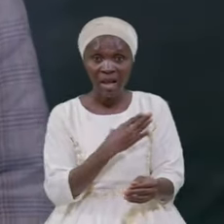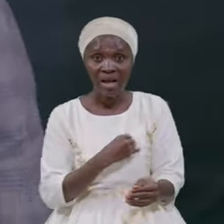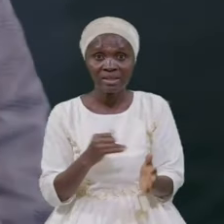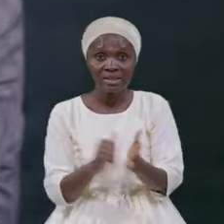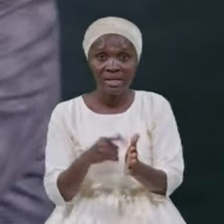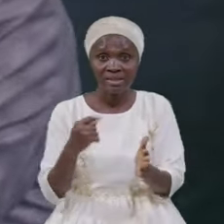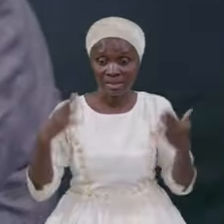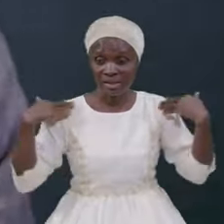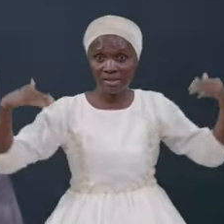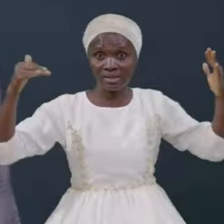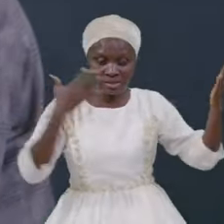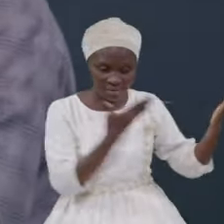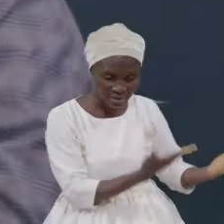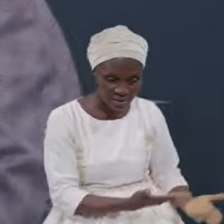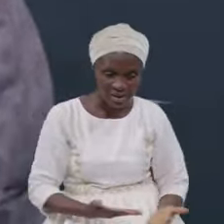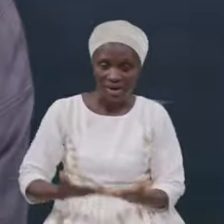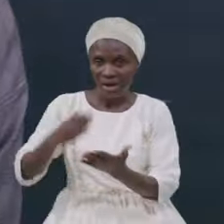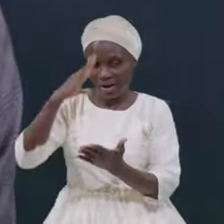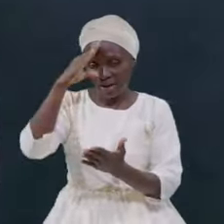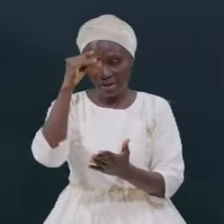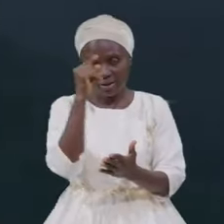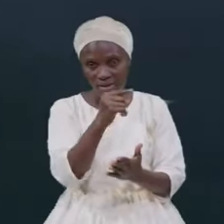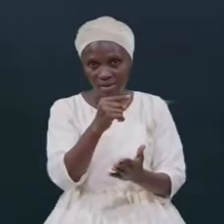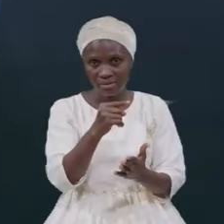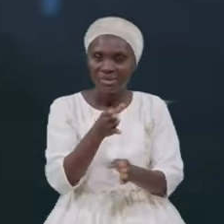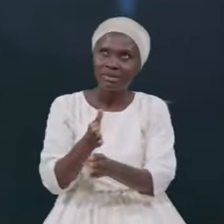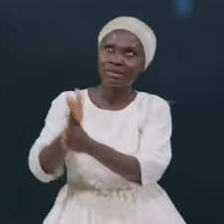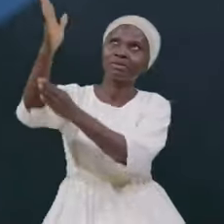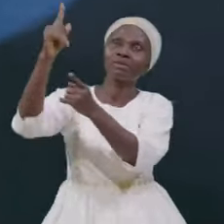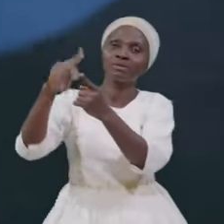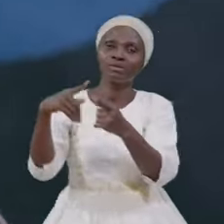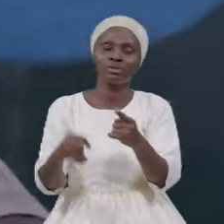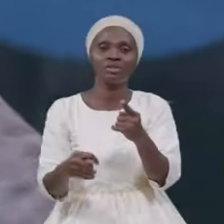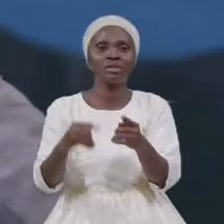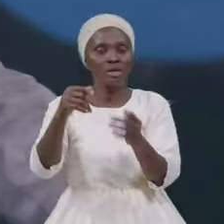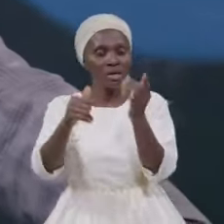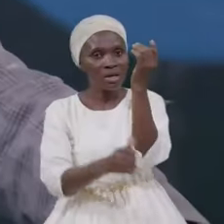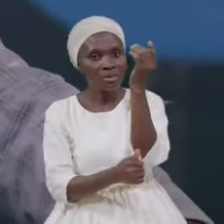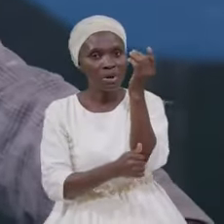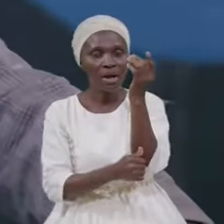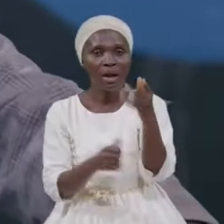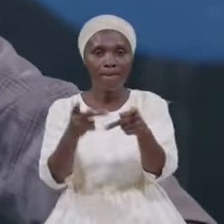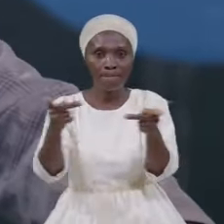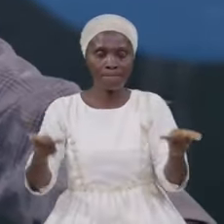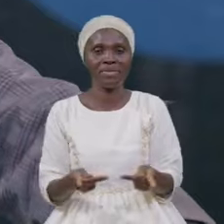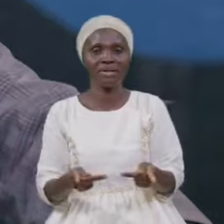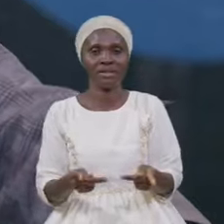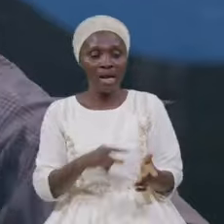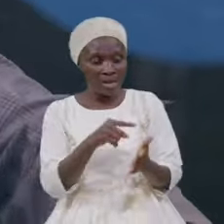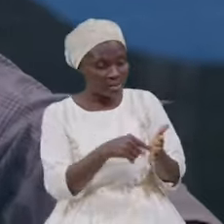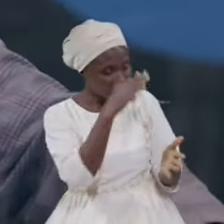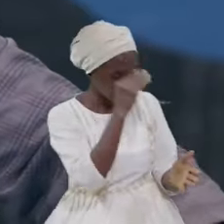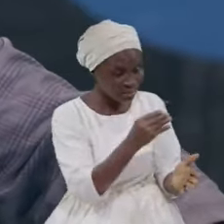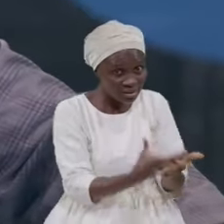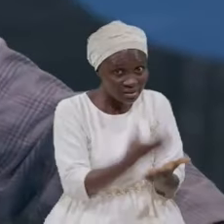sein d'Abraham. Et le riche aussi est mort. Et son corps fut enterré ce même moment